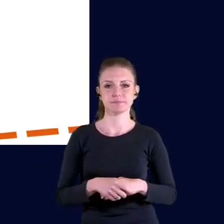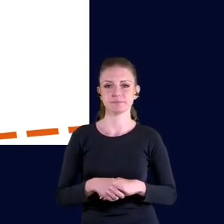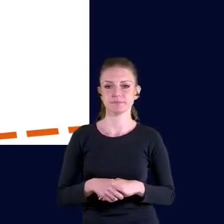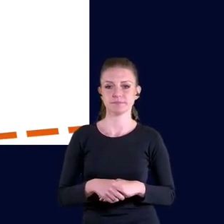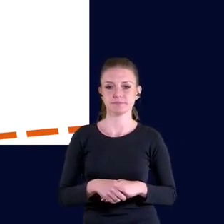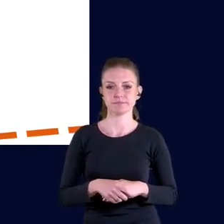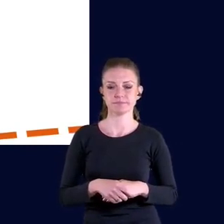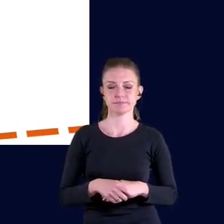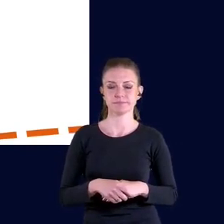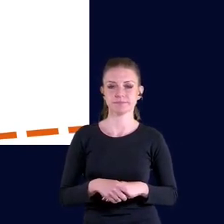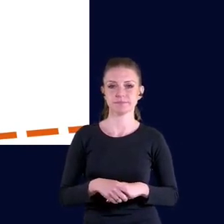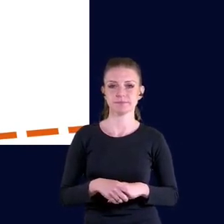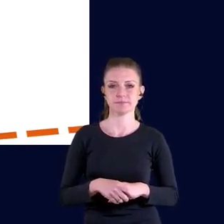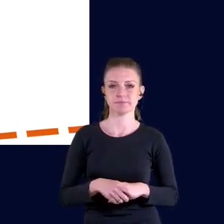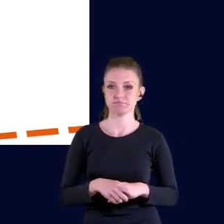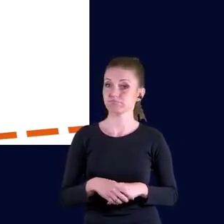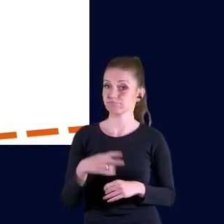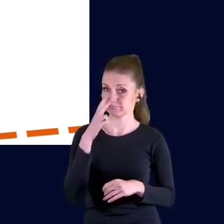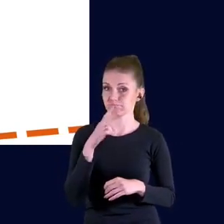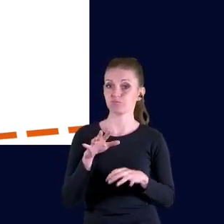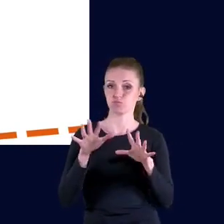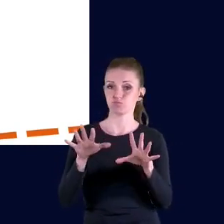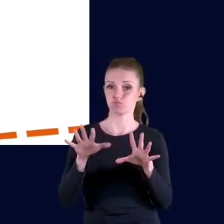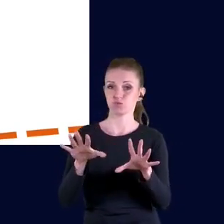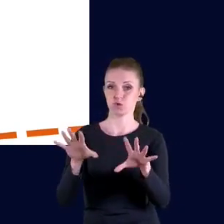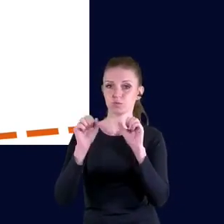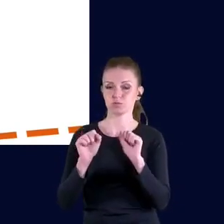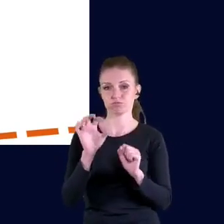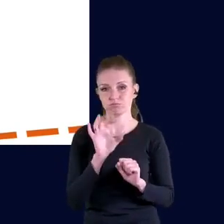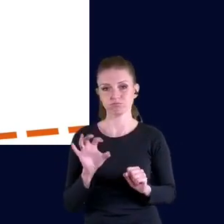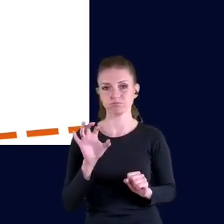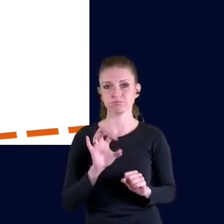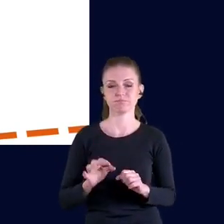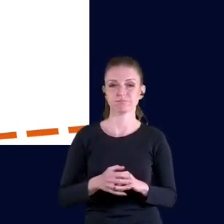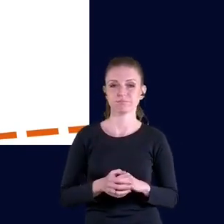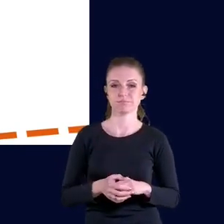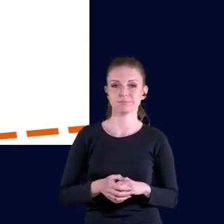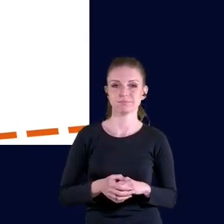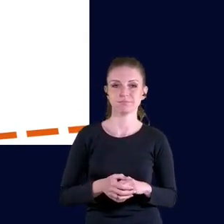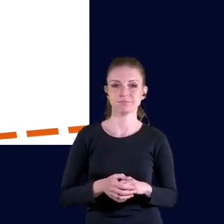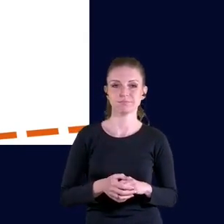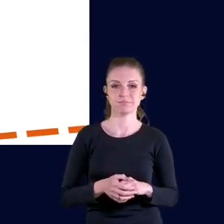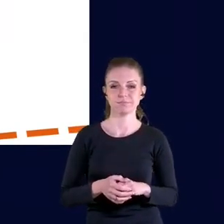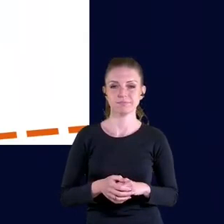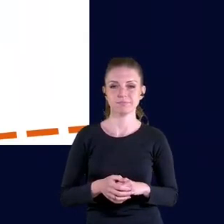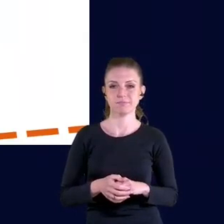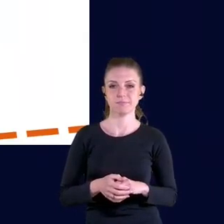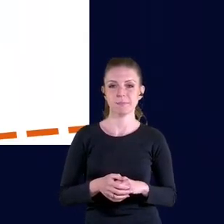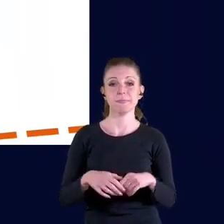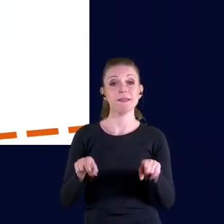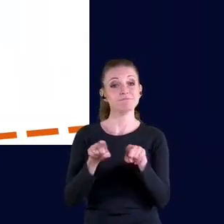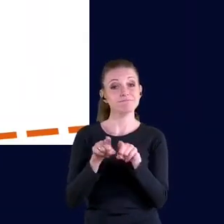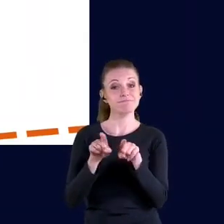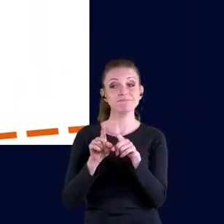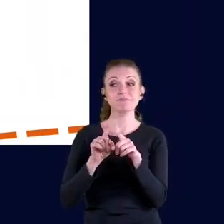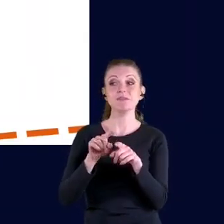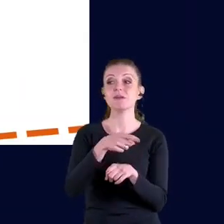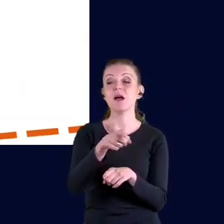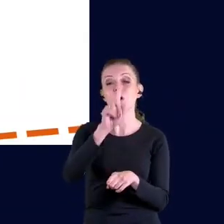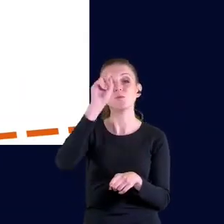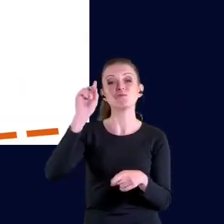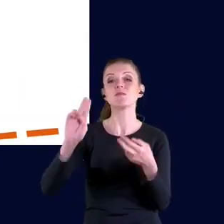która taką informację do parku i zostałeś zespół także trakcie są